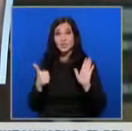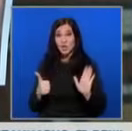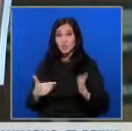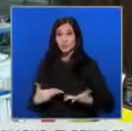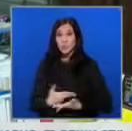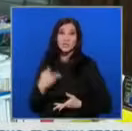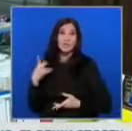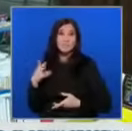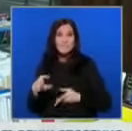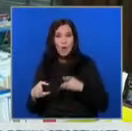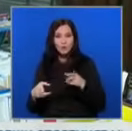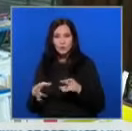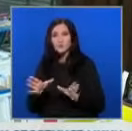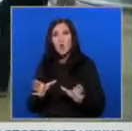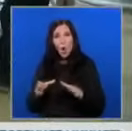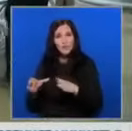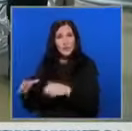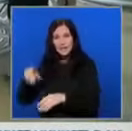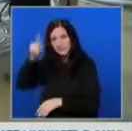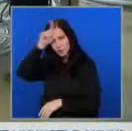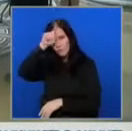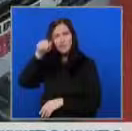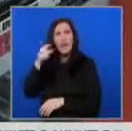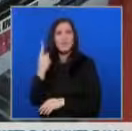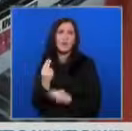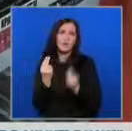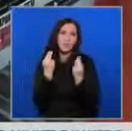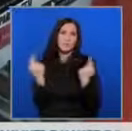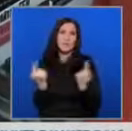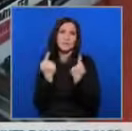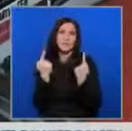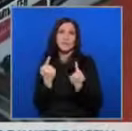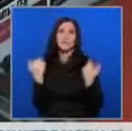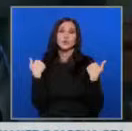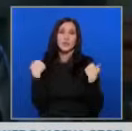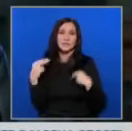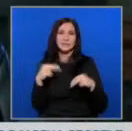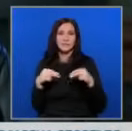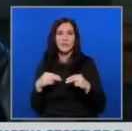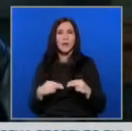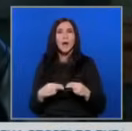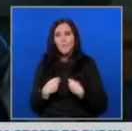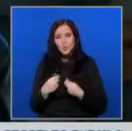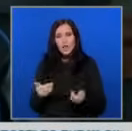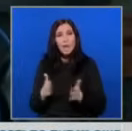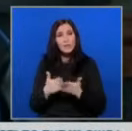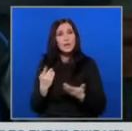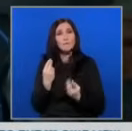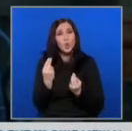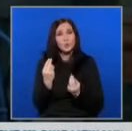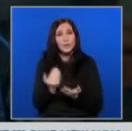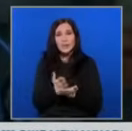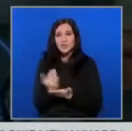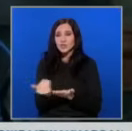се неонатологични отделения в столицата. Това е една от най-добрите инициативи на студентски съвет. Подаването на книги е един много добър начин да се